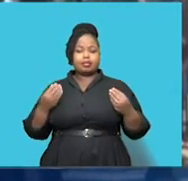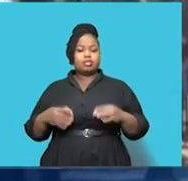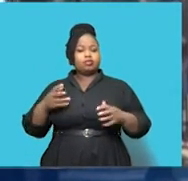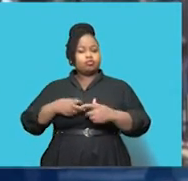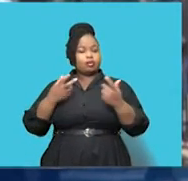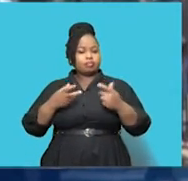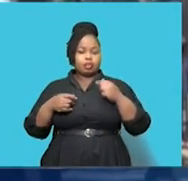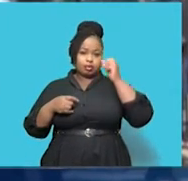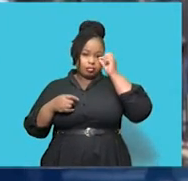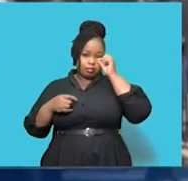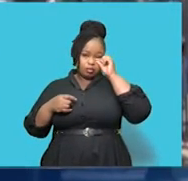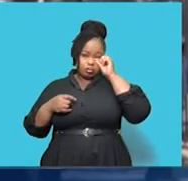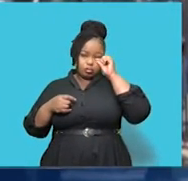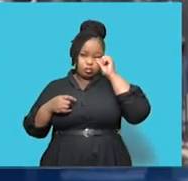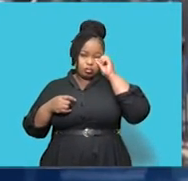erapiwe ngaphakathi la